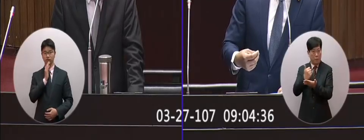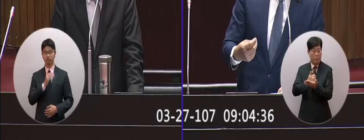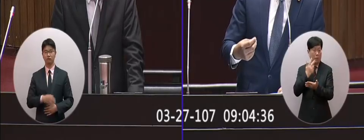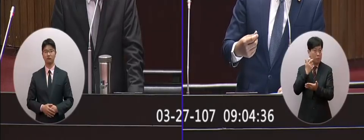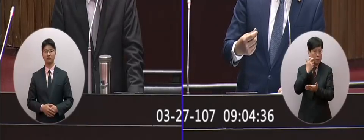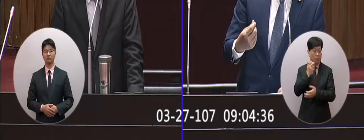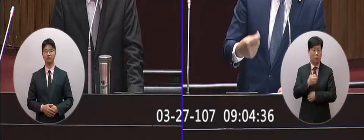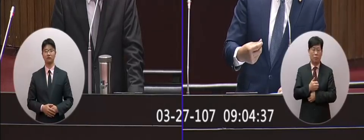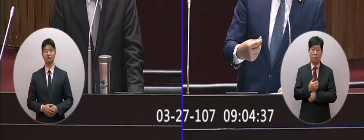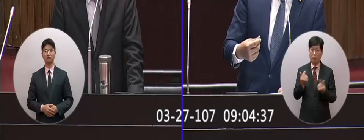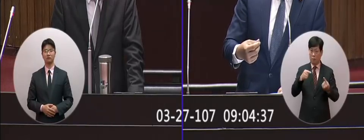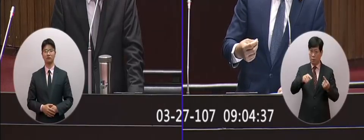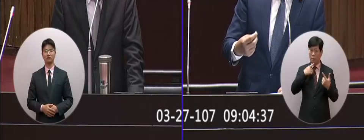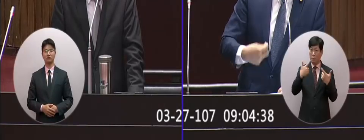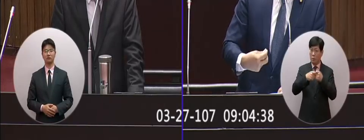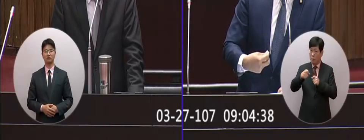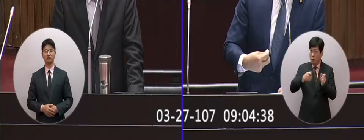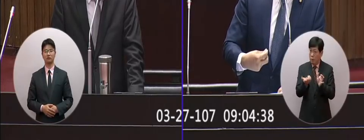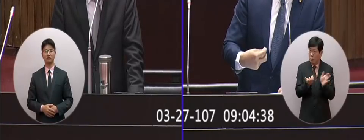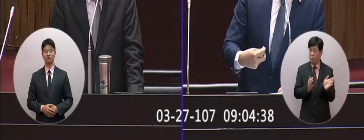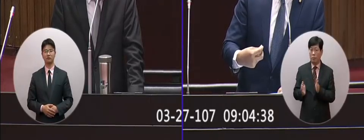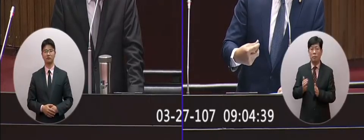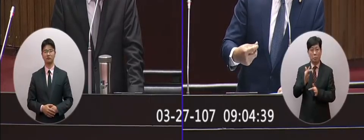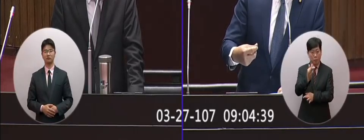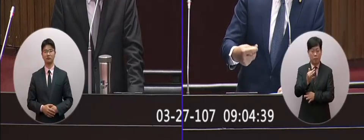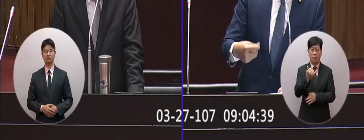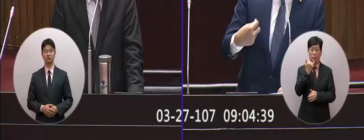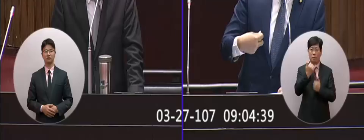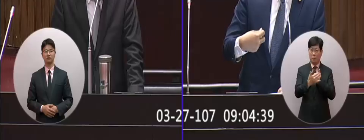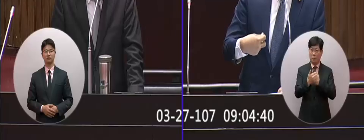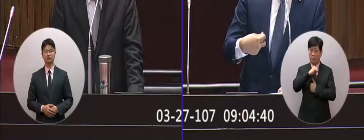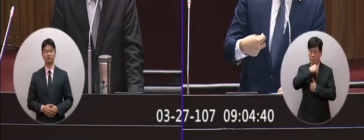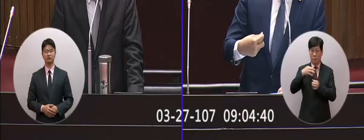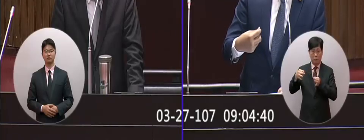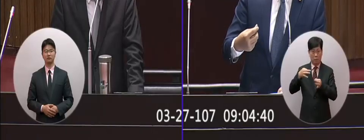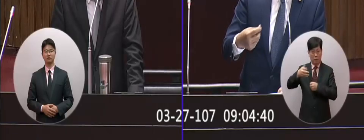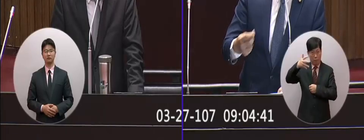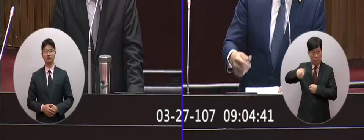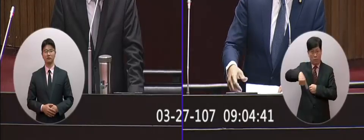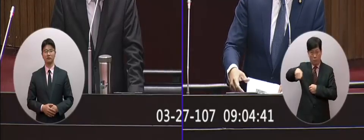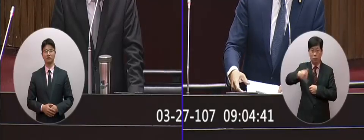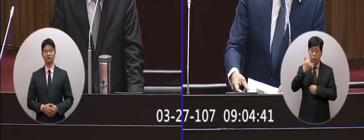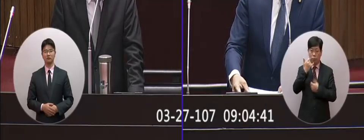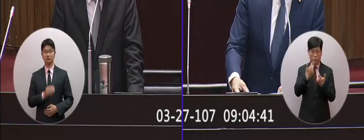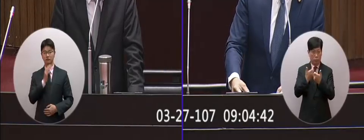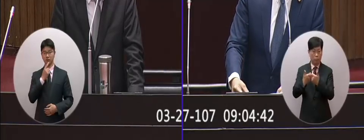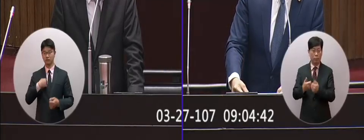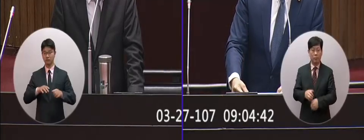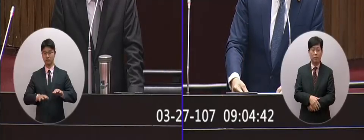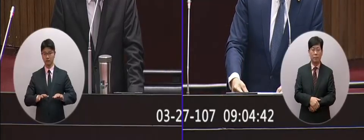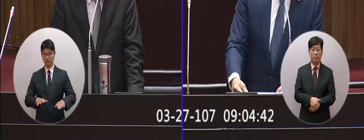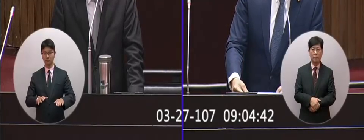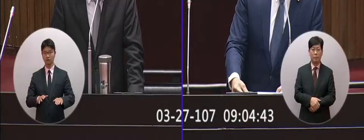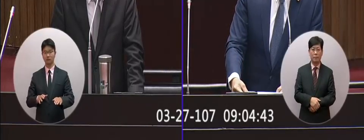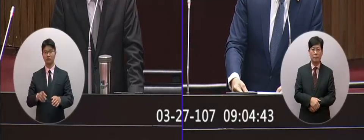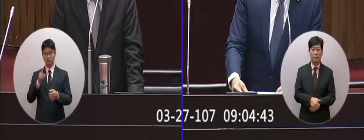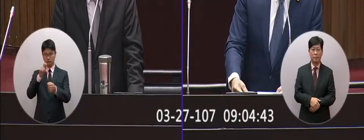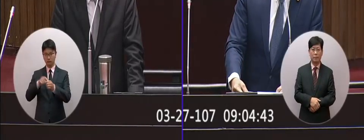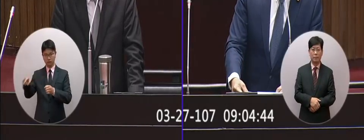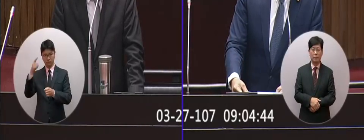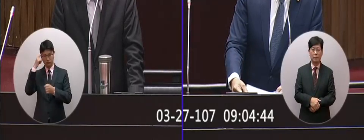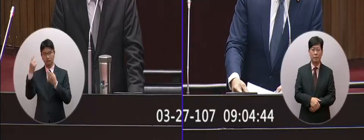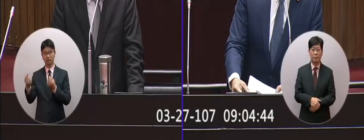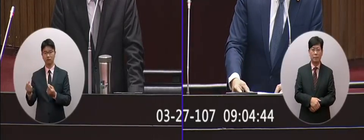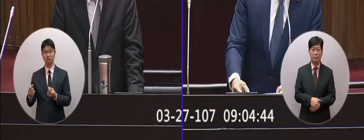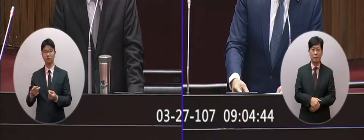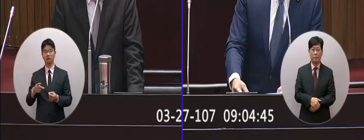法。那也请把这个配套先行准备好，就让我们台湾的业者方可以先做营运。 是，目前的确是朝这个方向做，